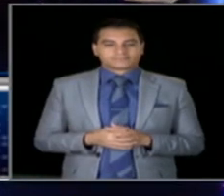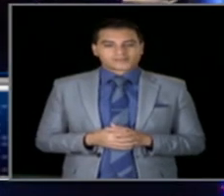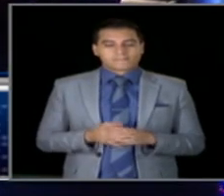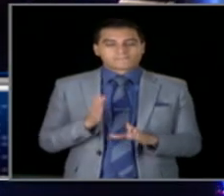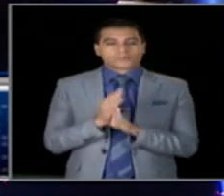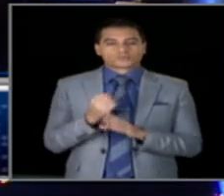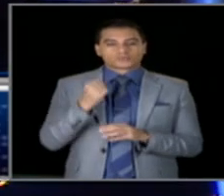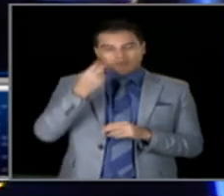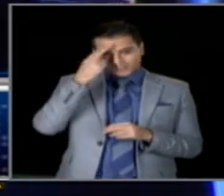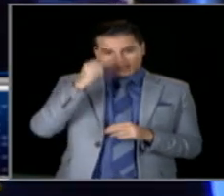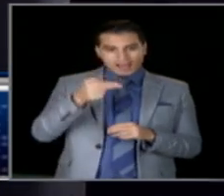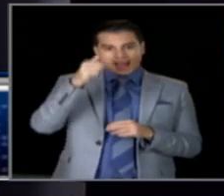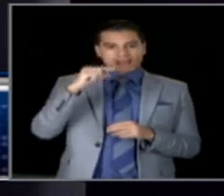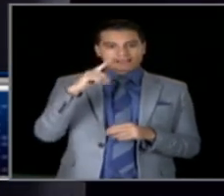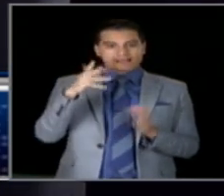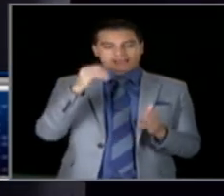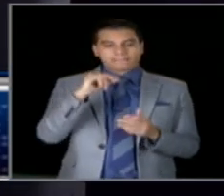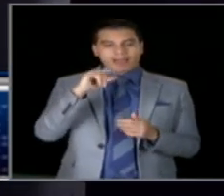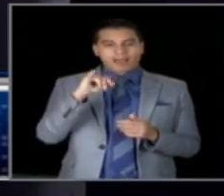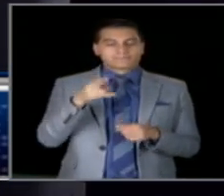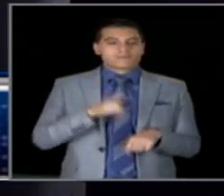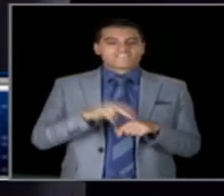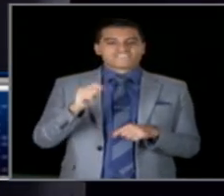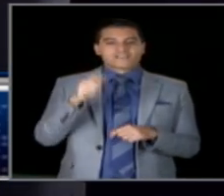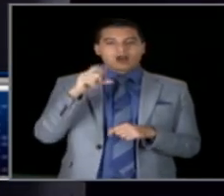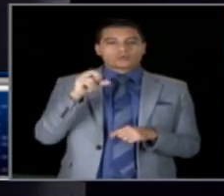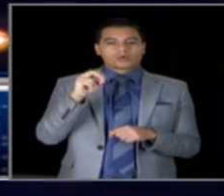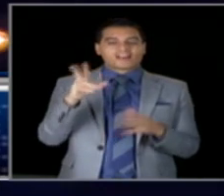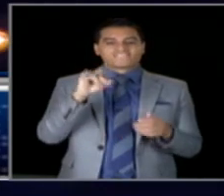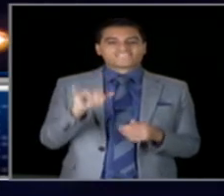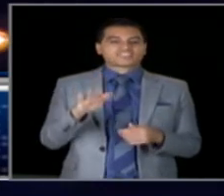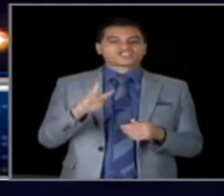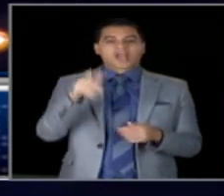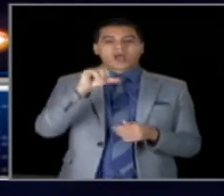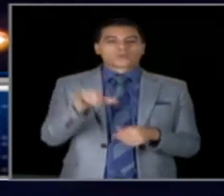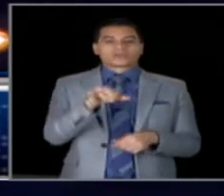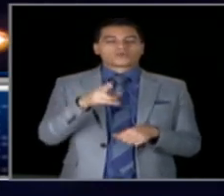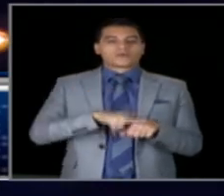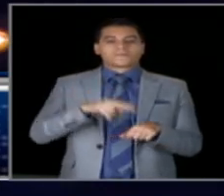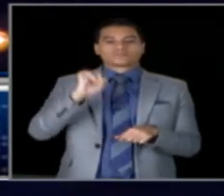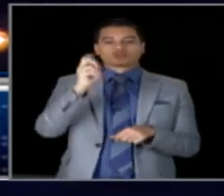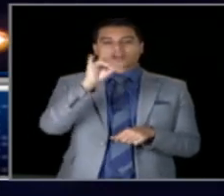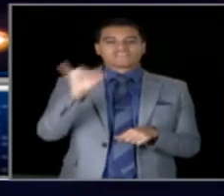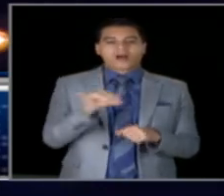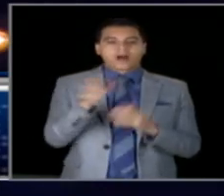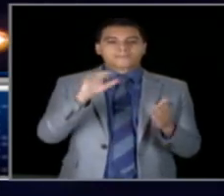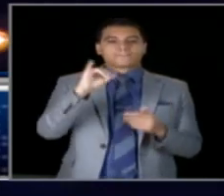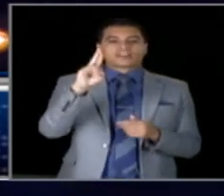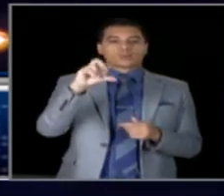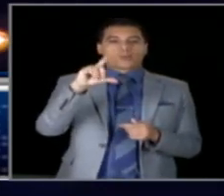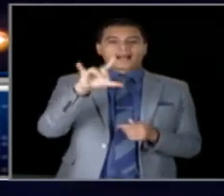بطولة عادل إمام، فاروق الفيشاوي، مصطفى متولي، وهدى رمزي،